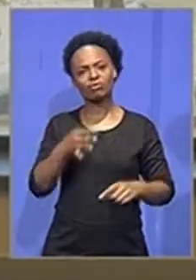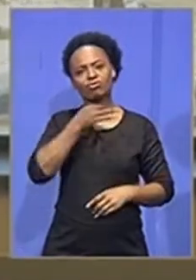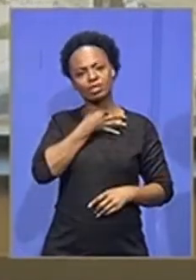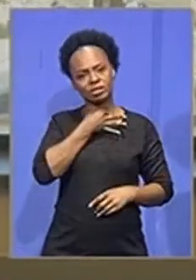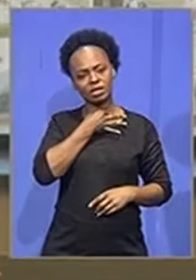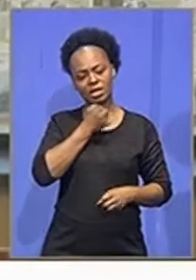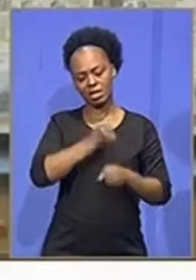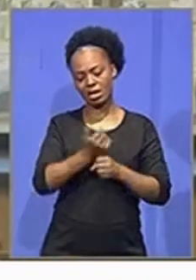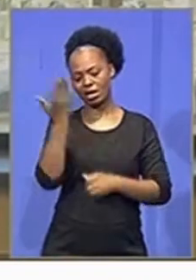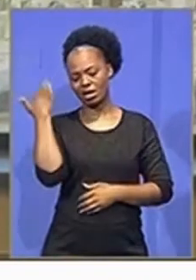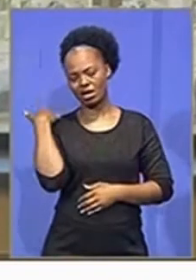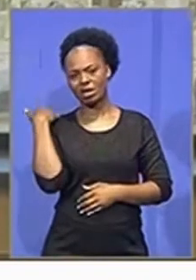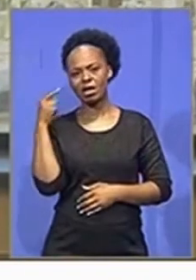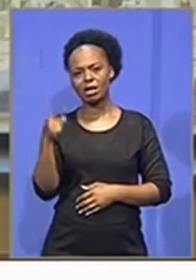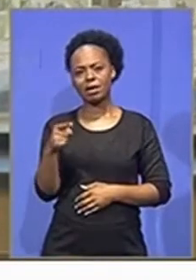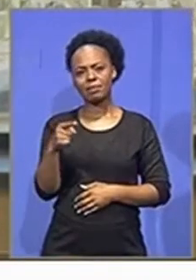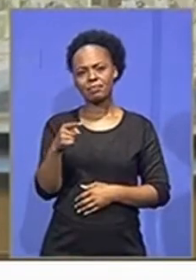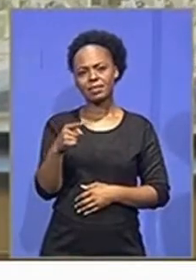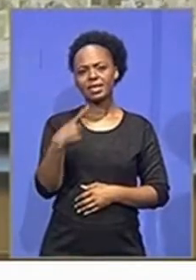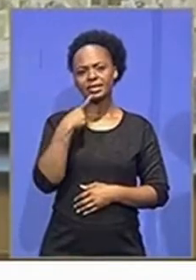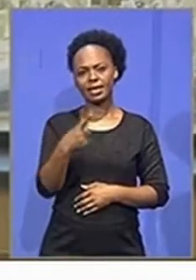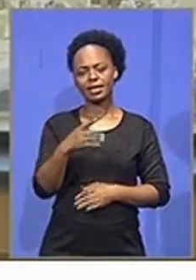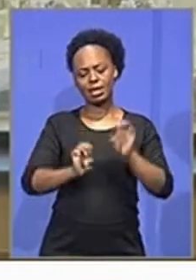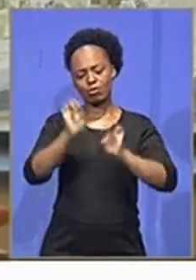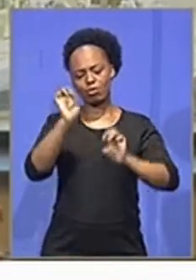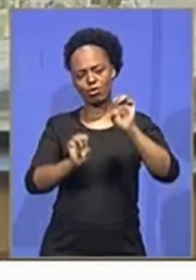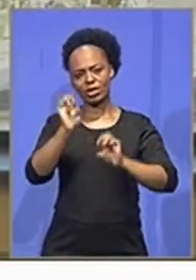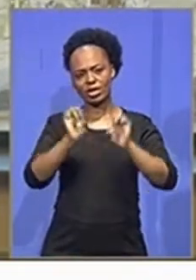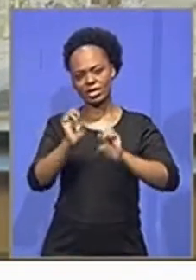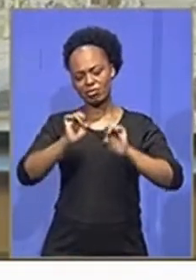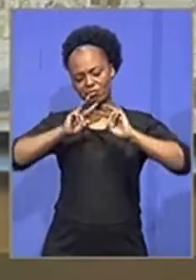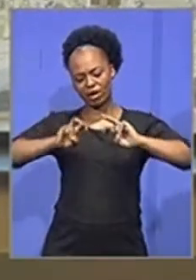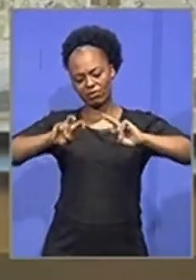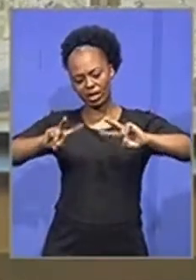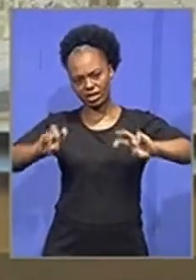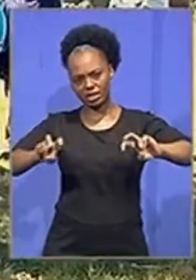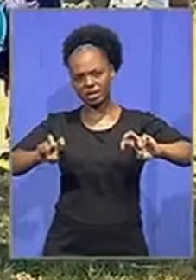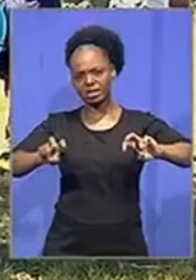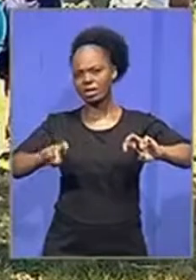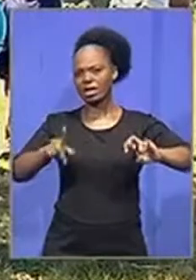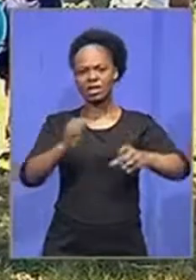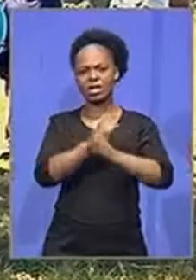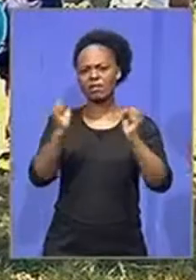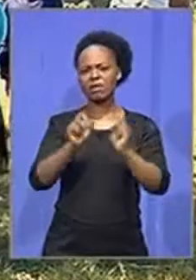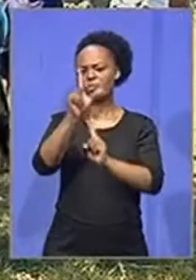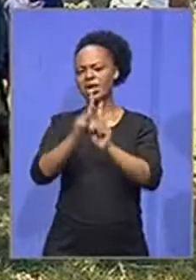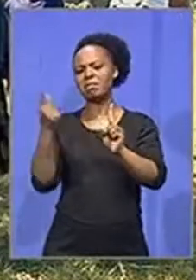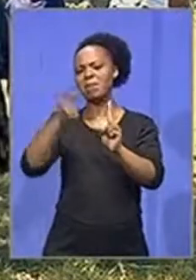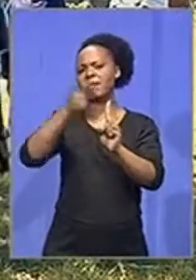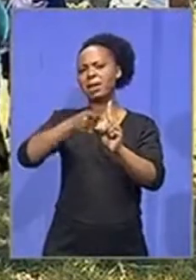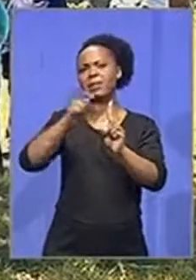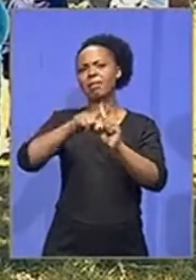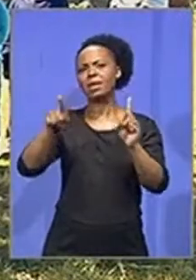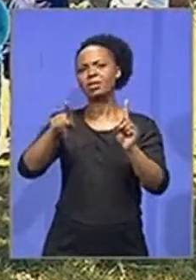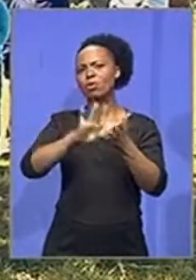year ba dirile se re bitsang gore ke employee verification e fitlhetseng gore a gona di-ghost worker. Kgotlateropo e lopile badiri